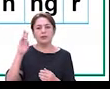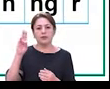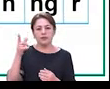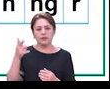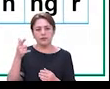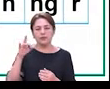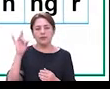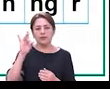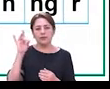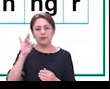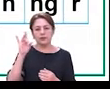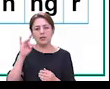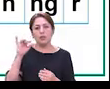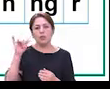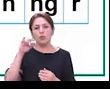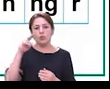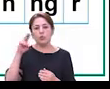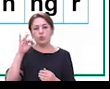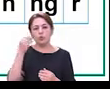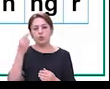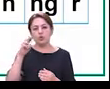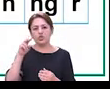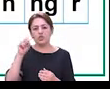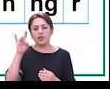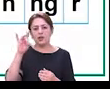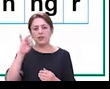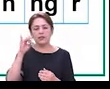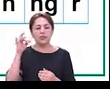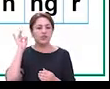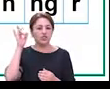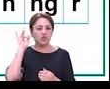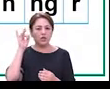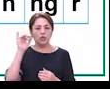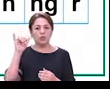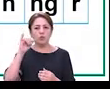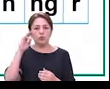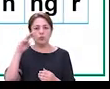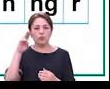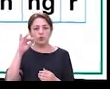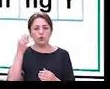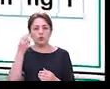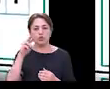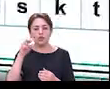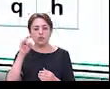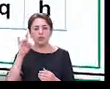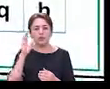N, R undoshlari jarangli undoshlar hisoblanadi.